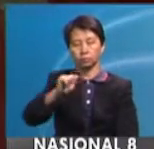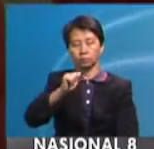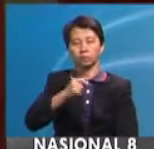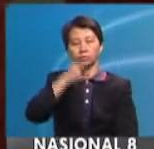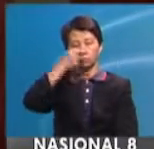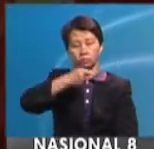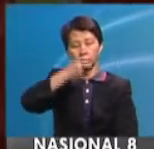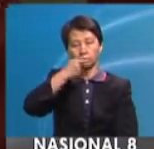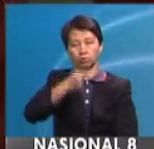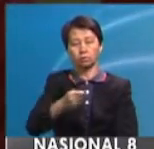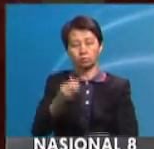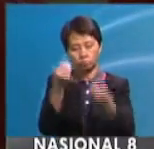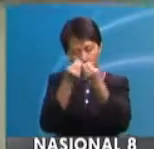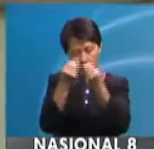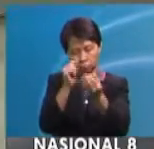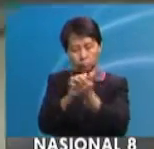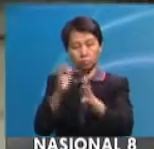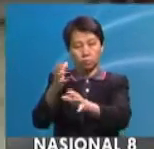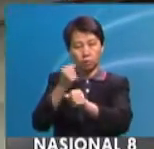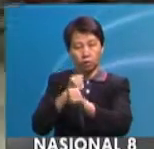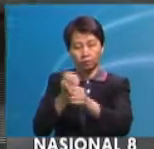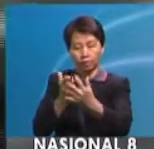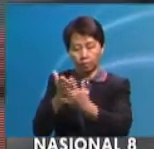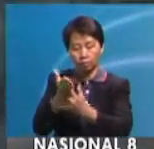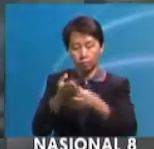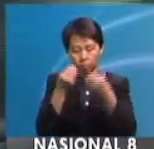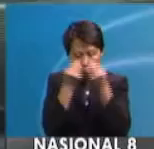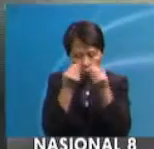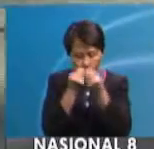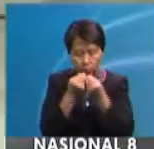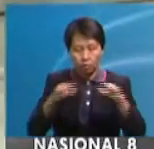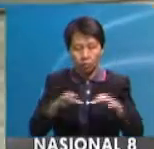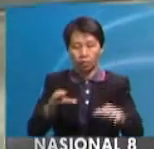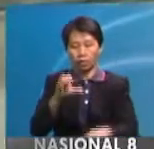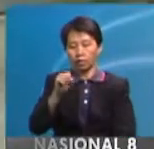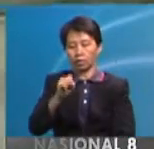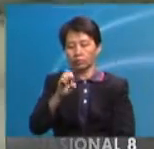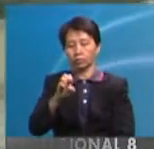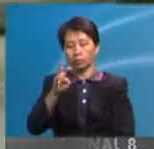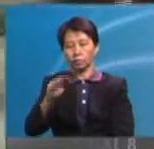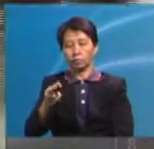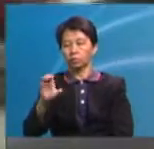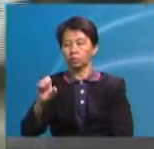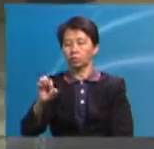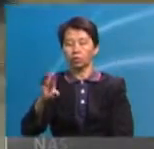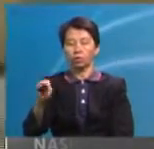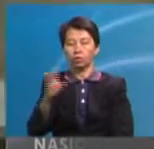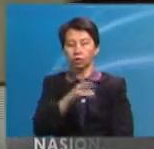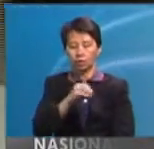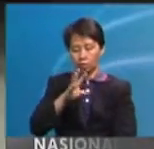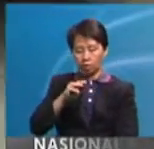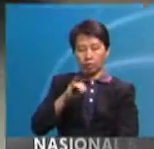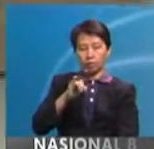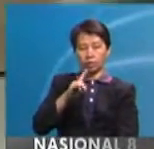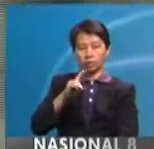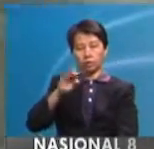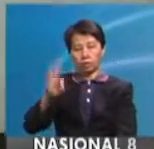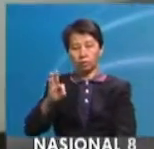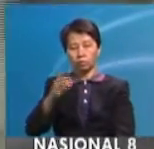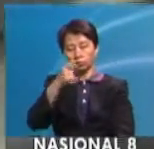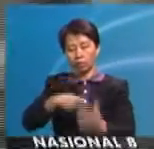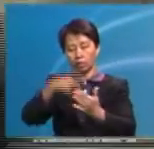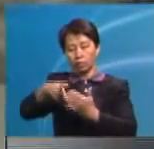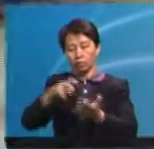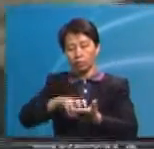Muhammad berkata statistik itu diperoleh menerusi bancian dibuat smycorp dan midf hasil pelaksanaan program turun